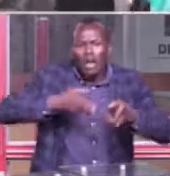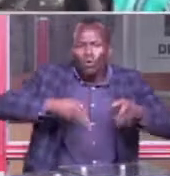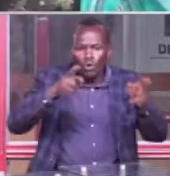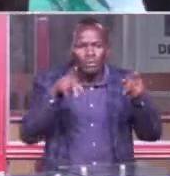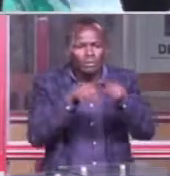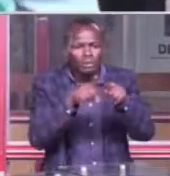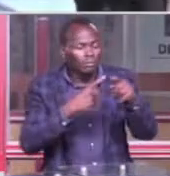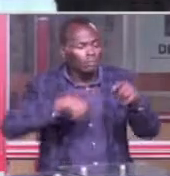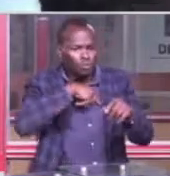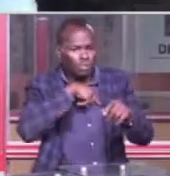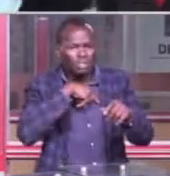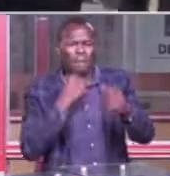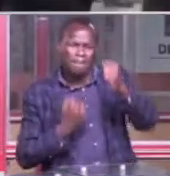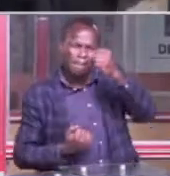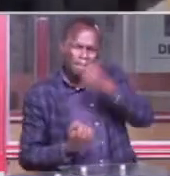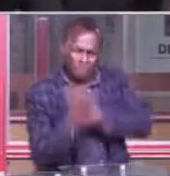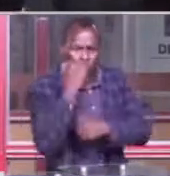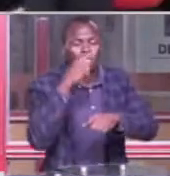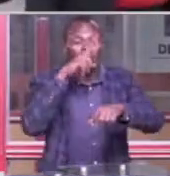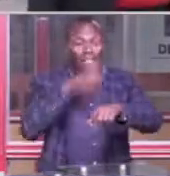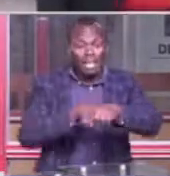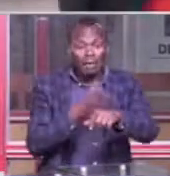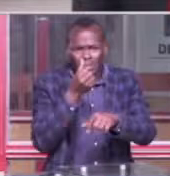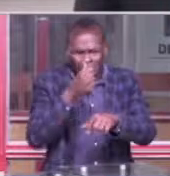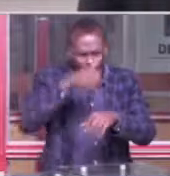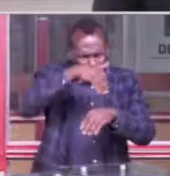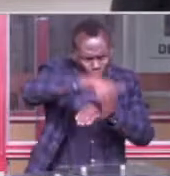12 tubaho sawa nga 5 ezekiro ate kitali bali banafa